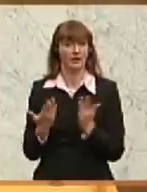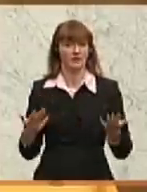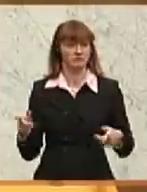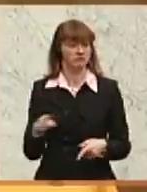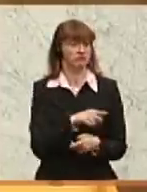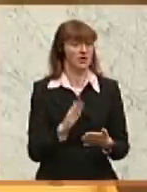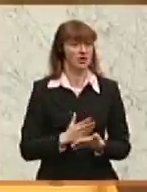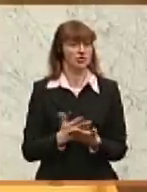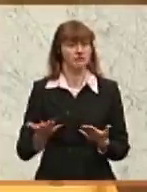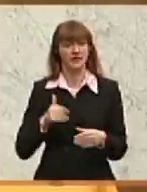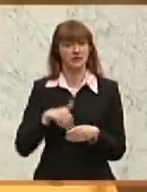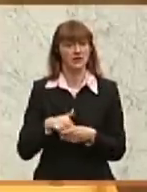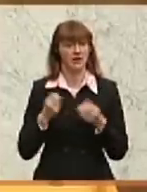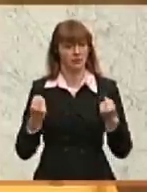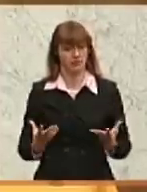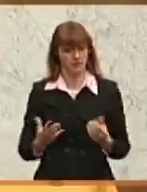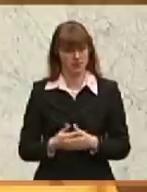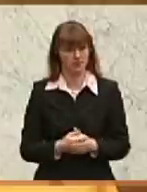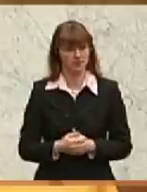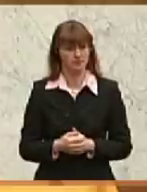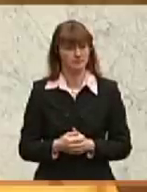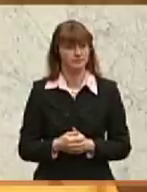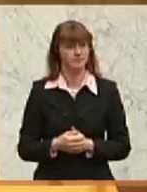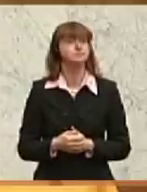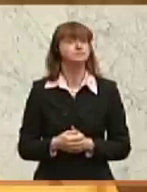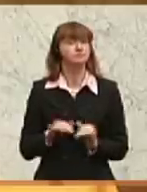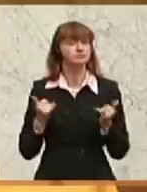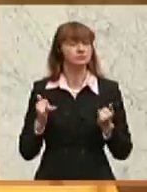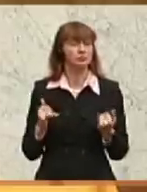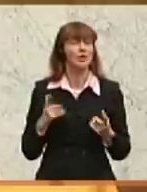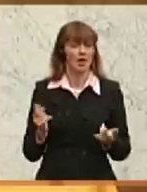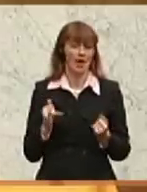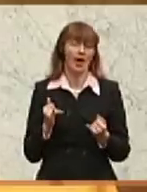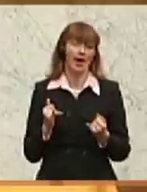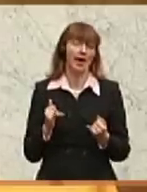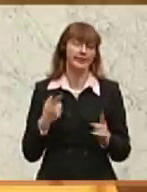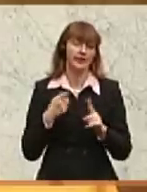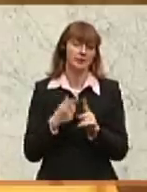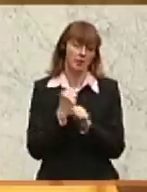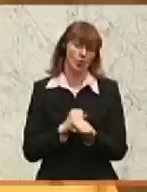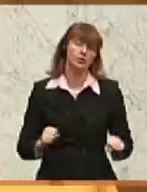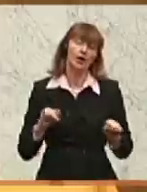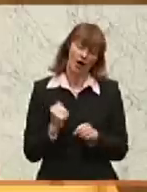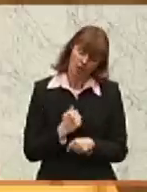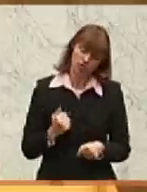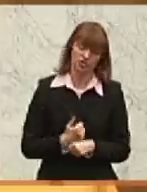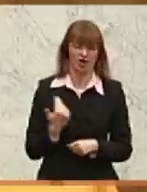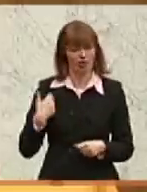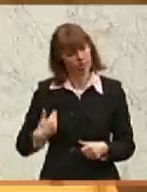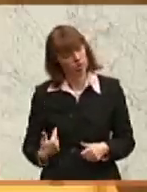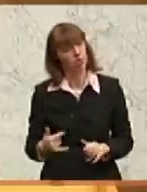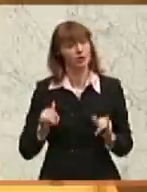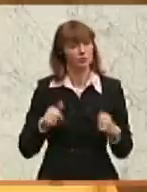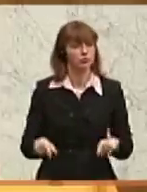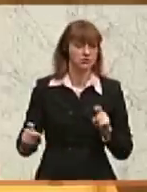inhaltlich zu passieren hat. Und ja, Demokratie ist anstrengend, direkte Demokratie ist anstrengend. Da muss man diskutieren, da muss man